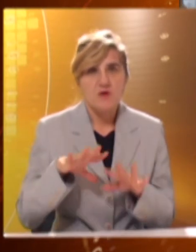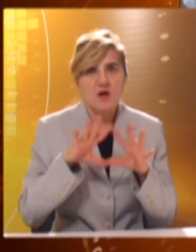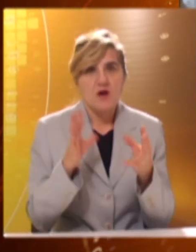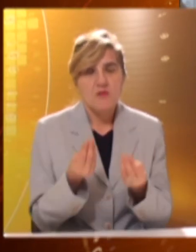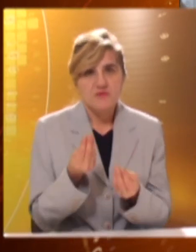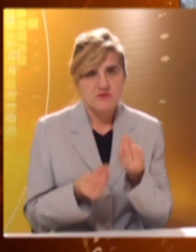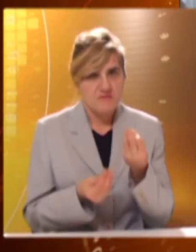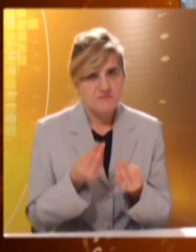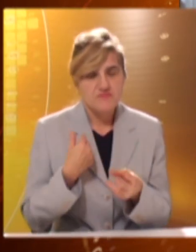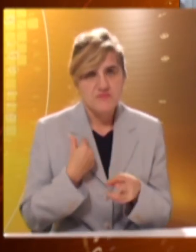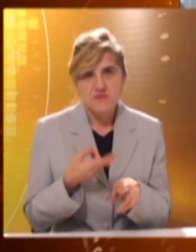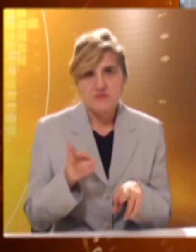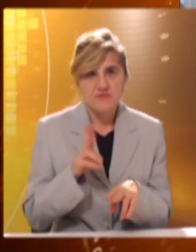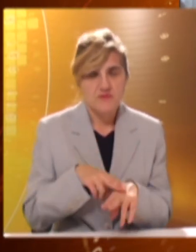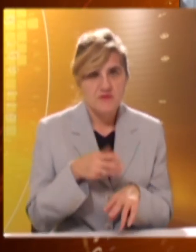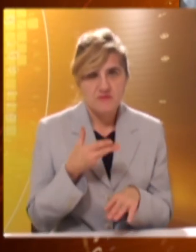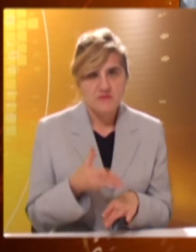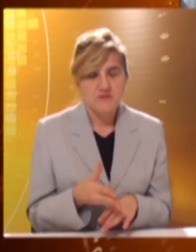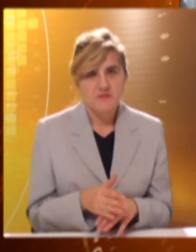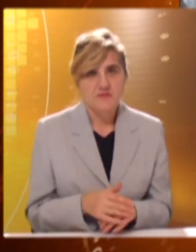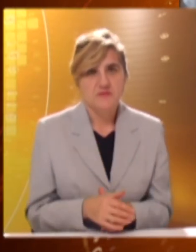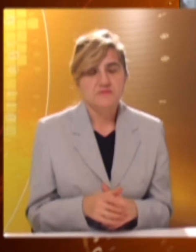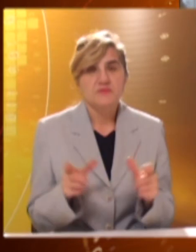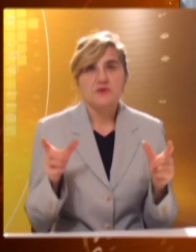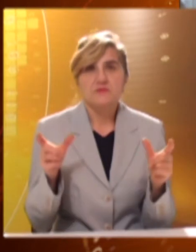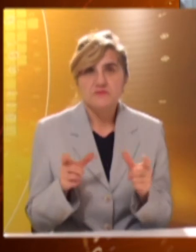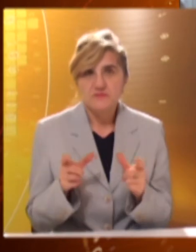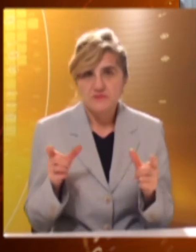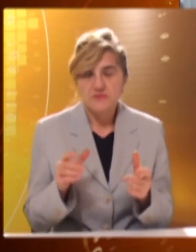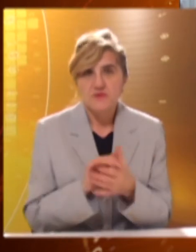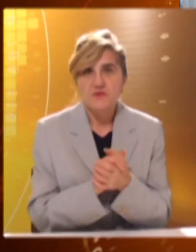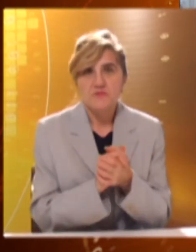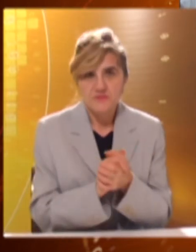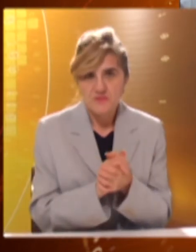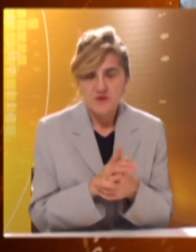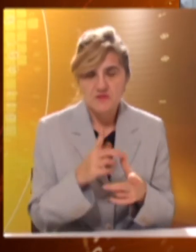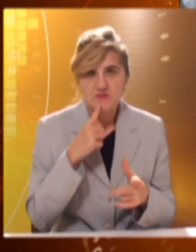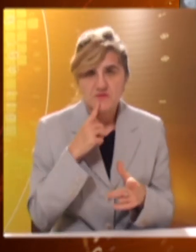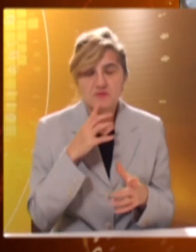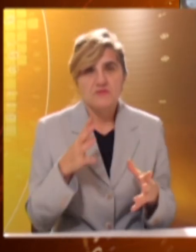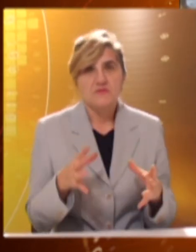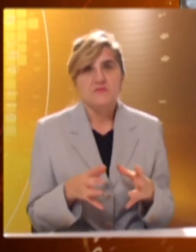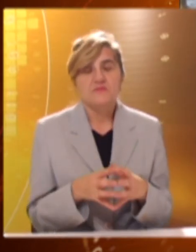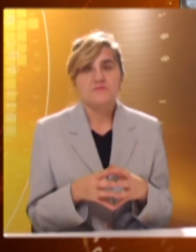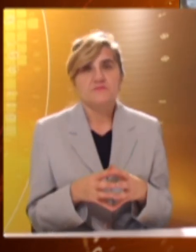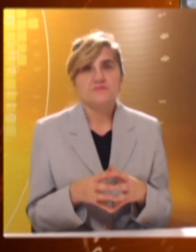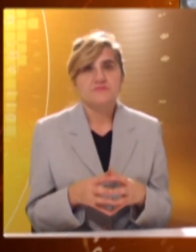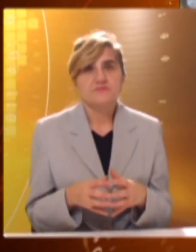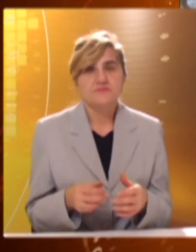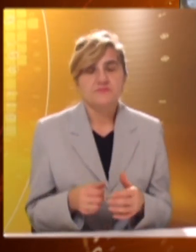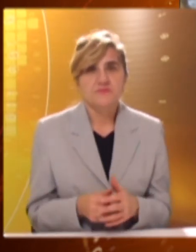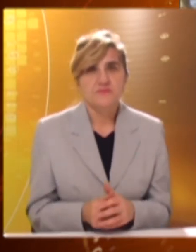szeretök labdával játszani, sokat szeretek. Szeretek társalogni a barátaimmal a kézilabdán,